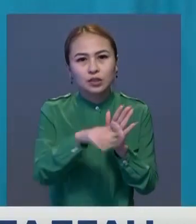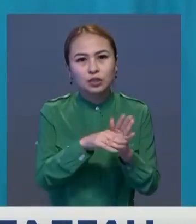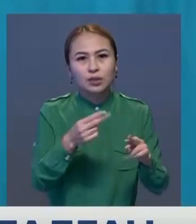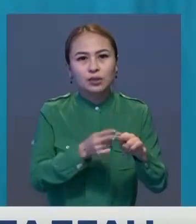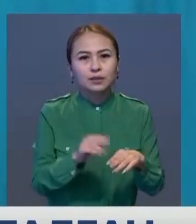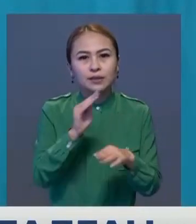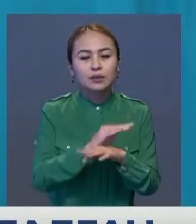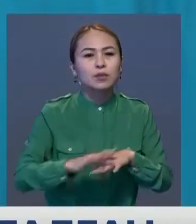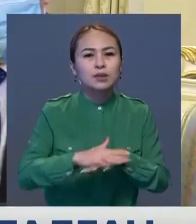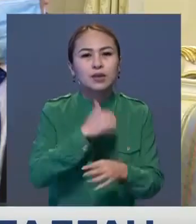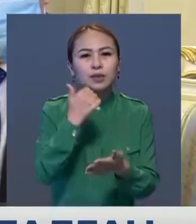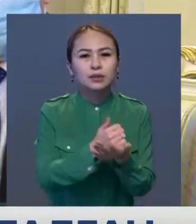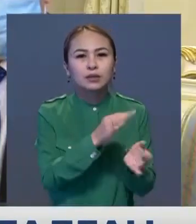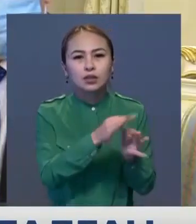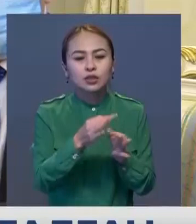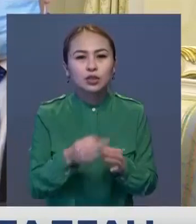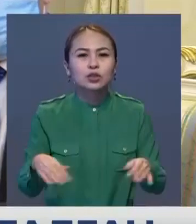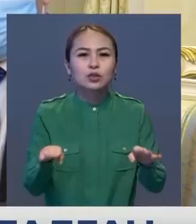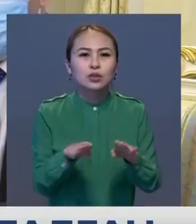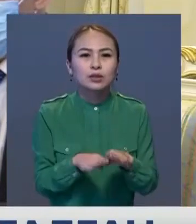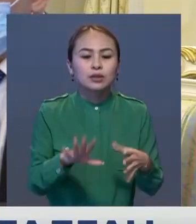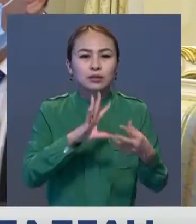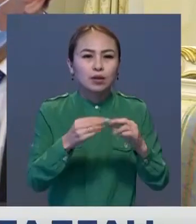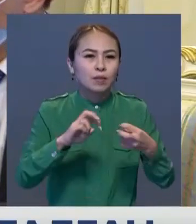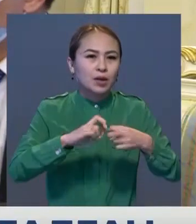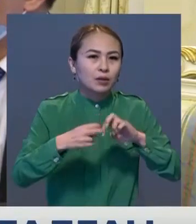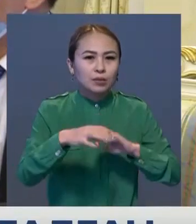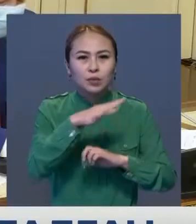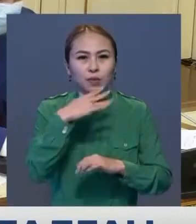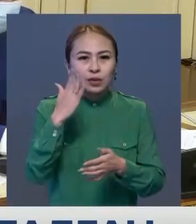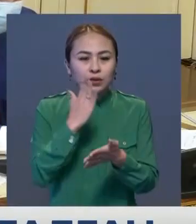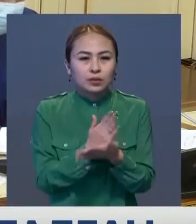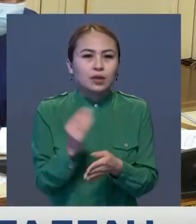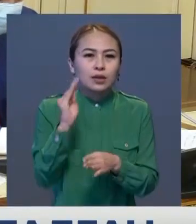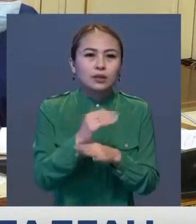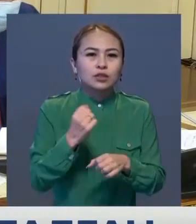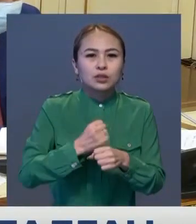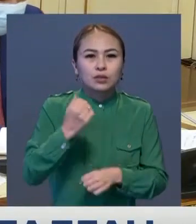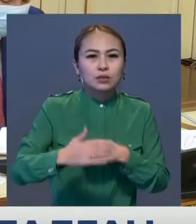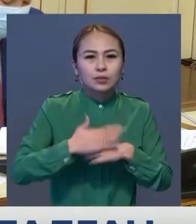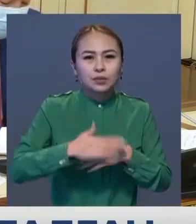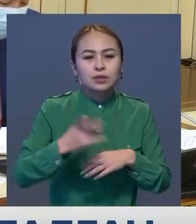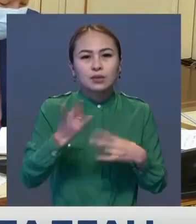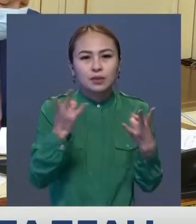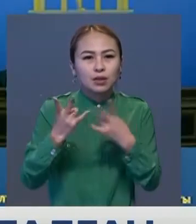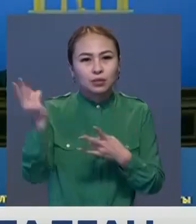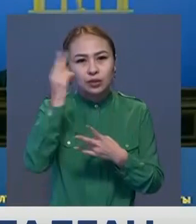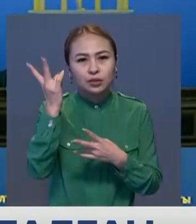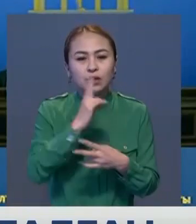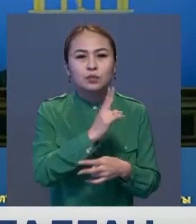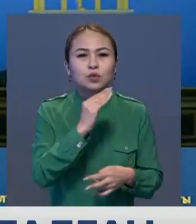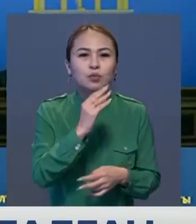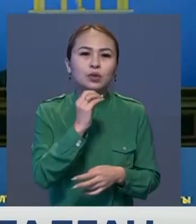салада жетіп артылады. Елдің басқа да аймақтарында жаға ұстатарлық деректер анықталып жатыр. Оларға қатаң жаза қолданып, тиісті сабақ алуға